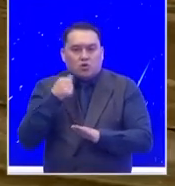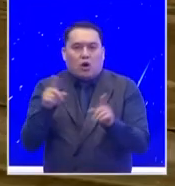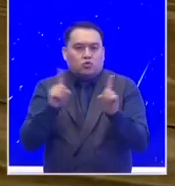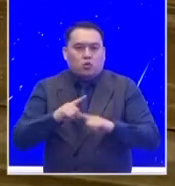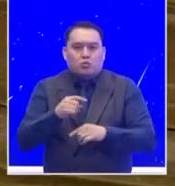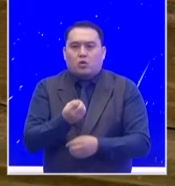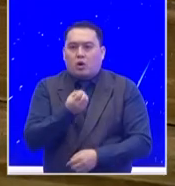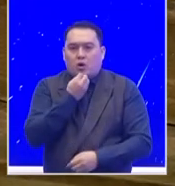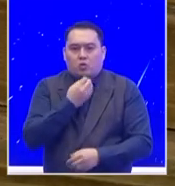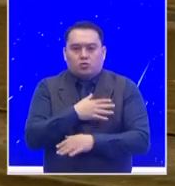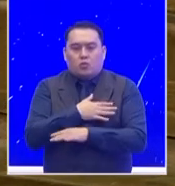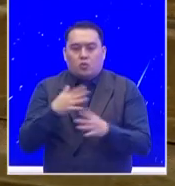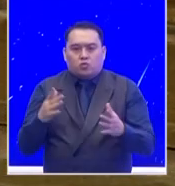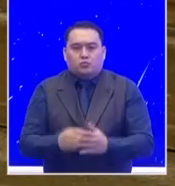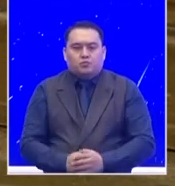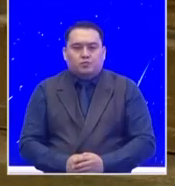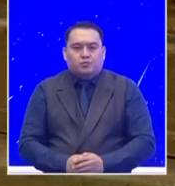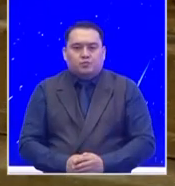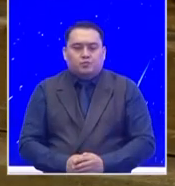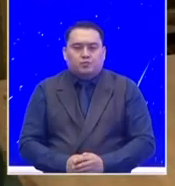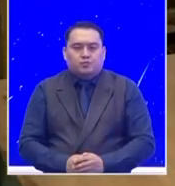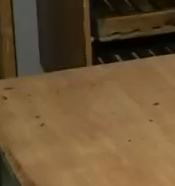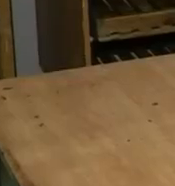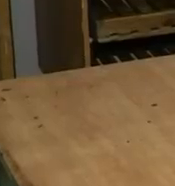2019 он получился не особо хорошим.